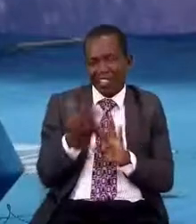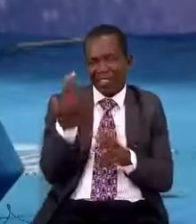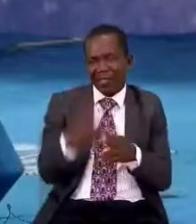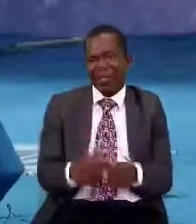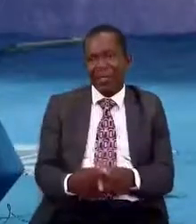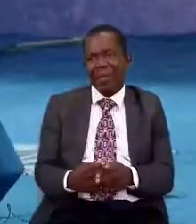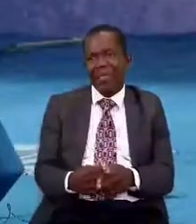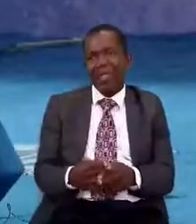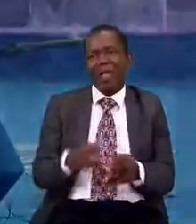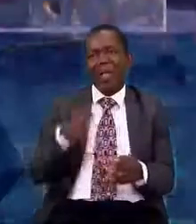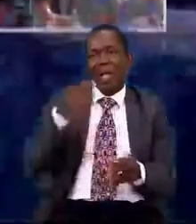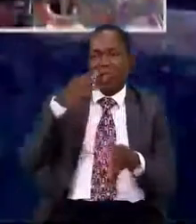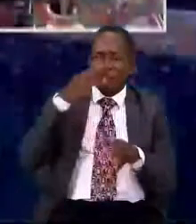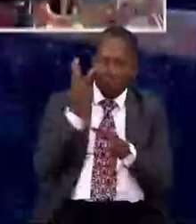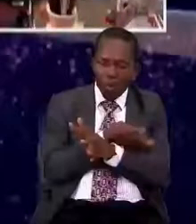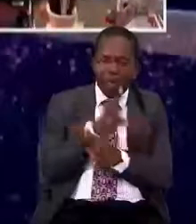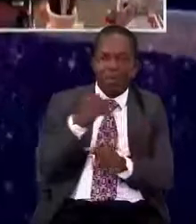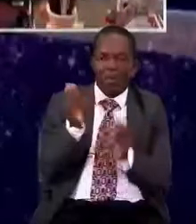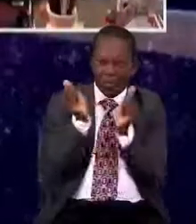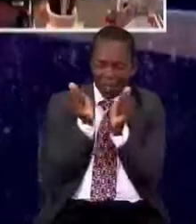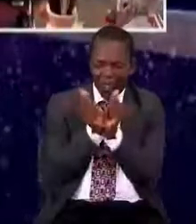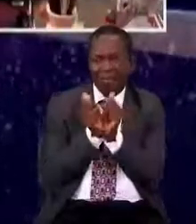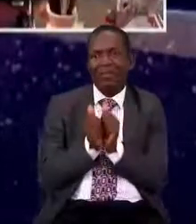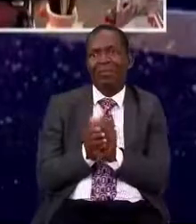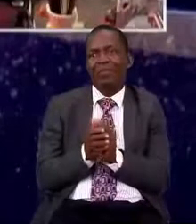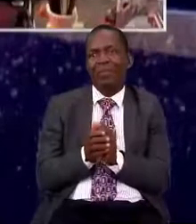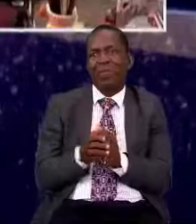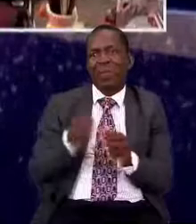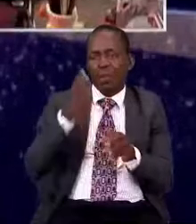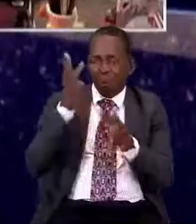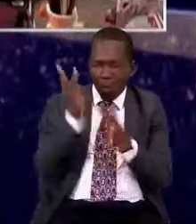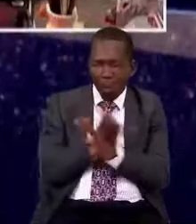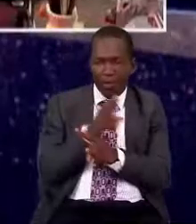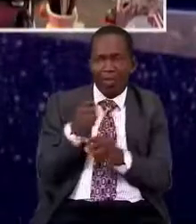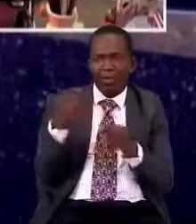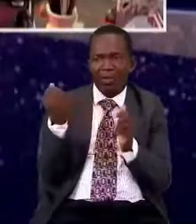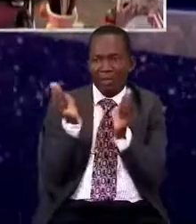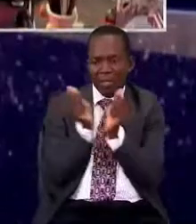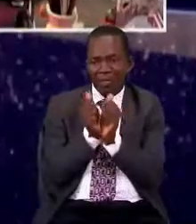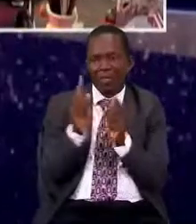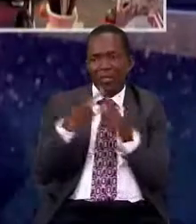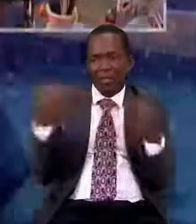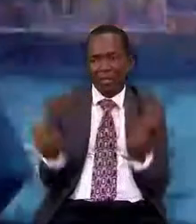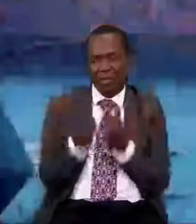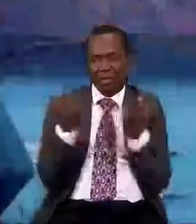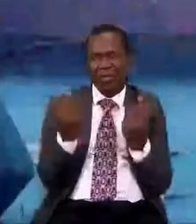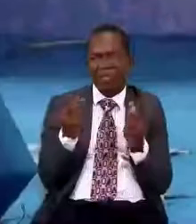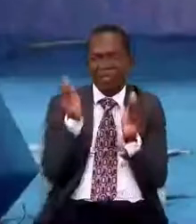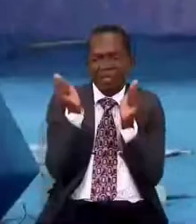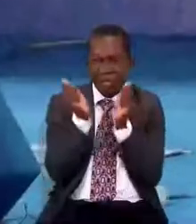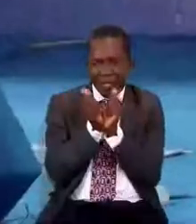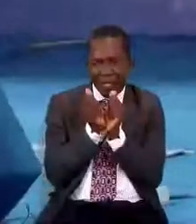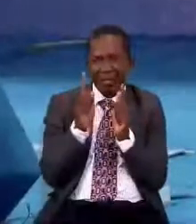esclave au péché, esclave à la maladie, esclave aux stimulants, esclave